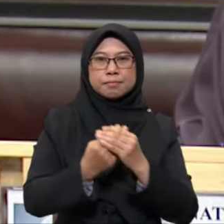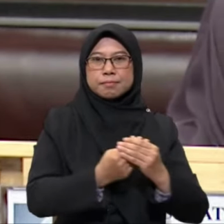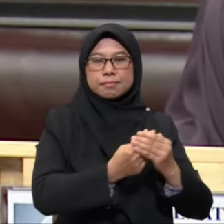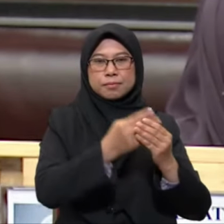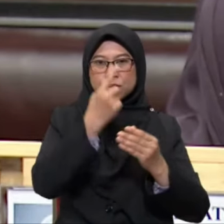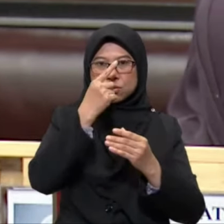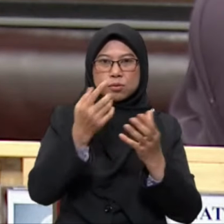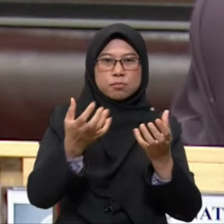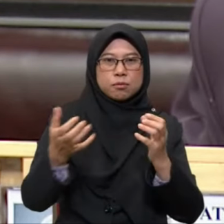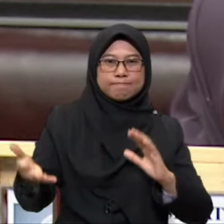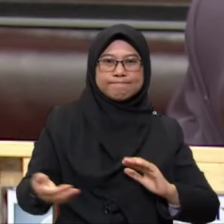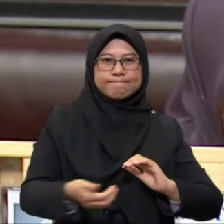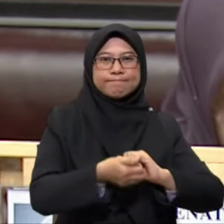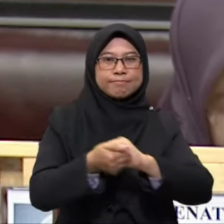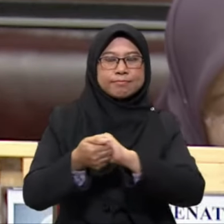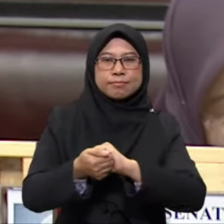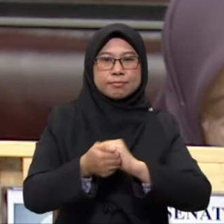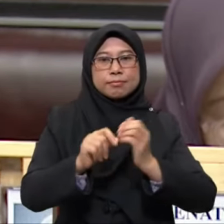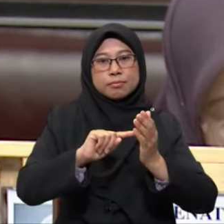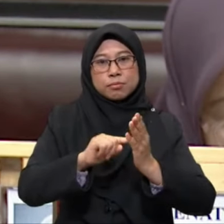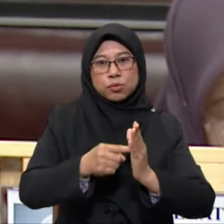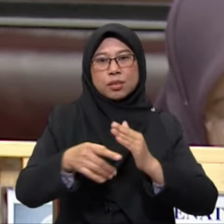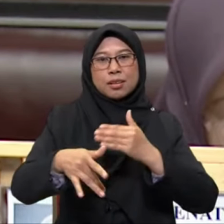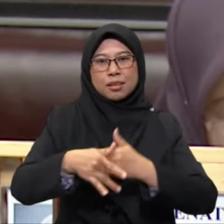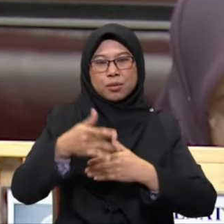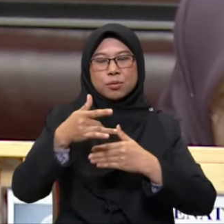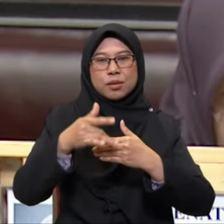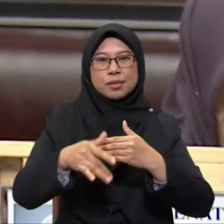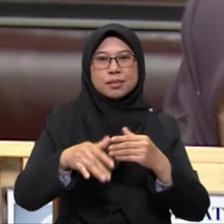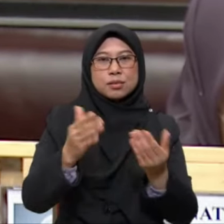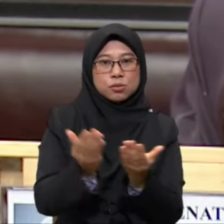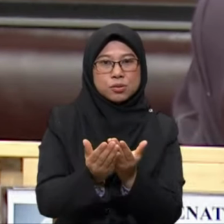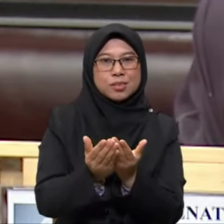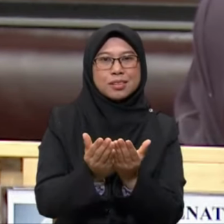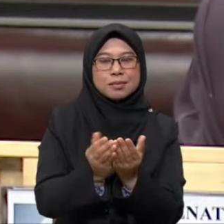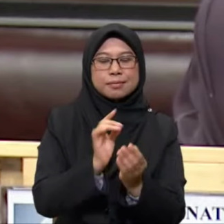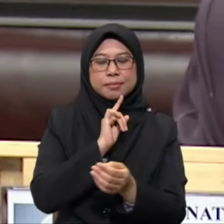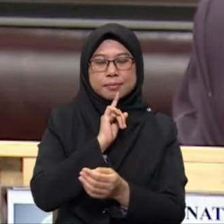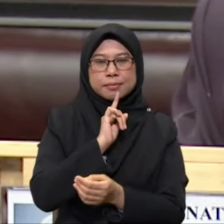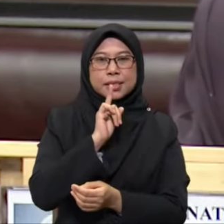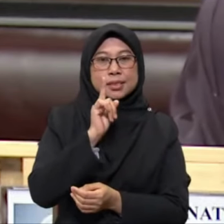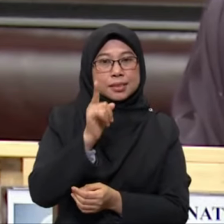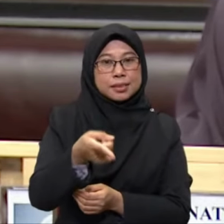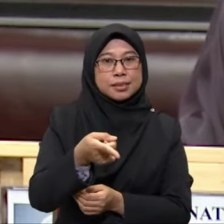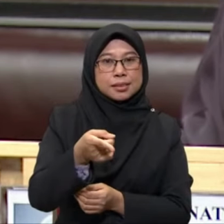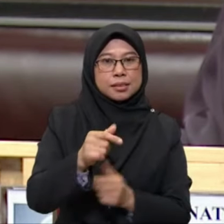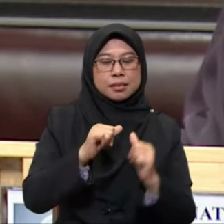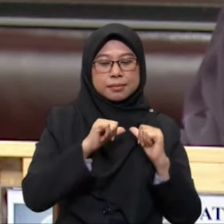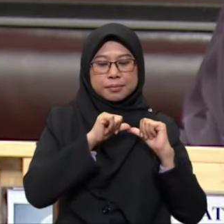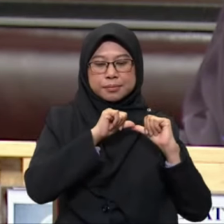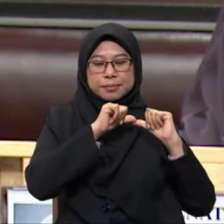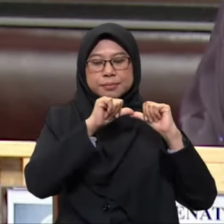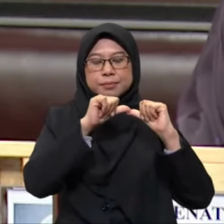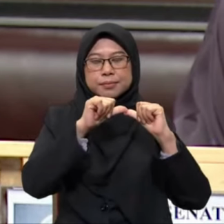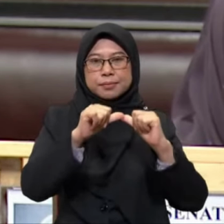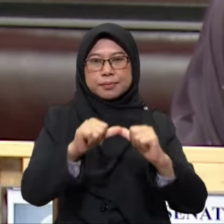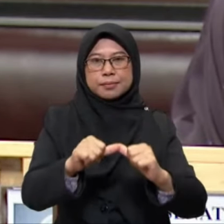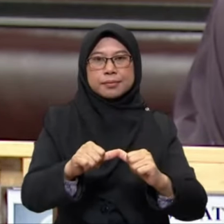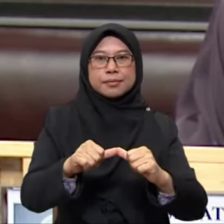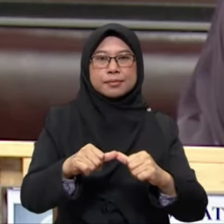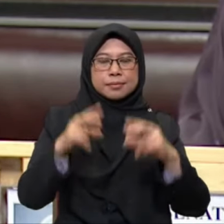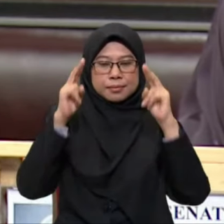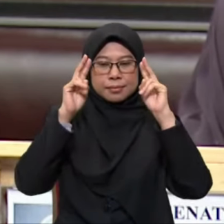benih-benih perpaduan bermula di peringkat awal persekolahan dalam memastikan kelestarian,